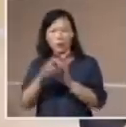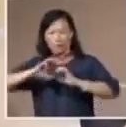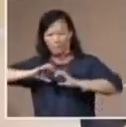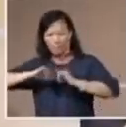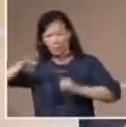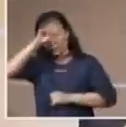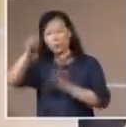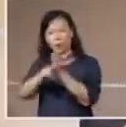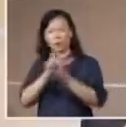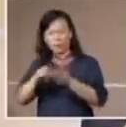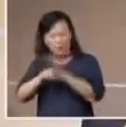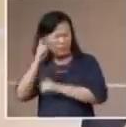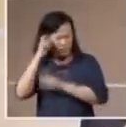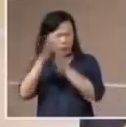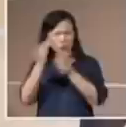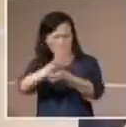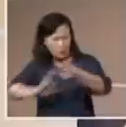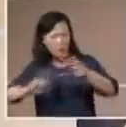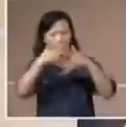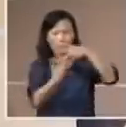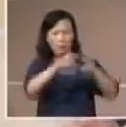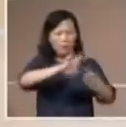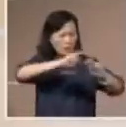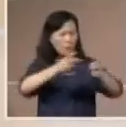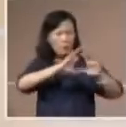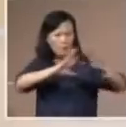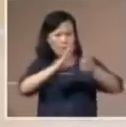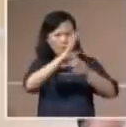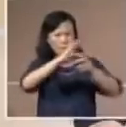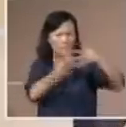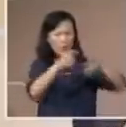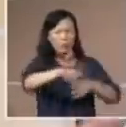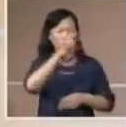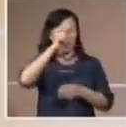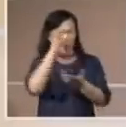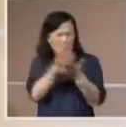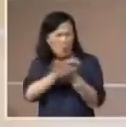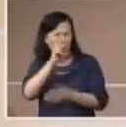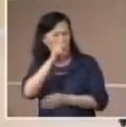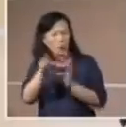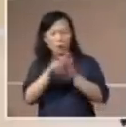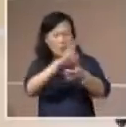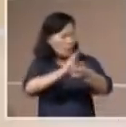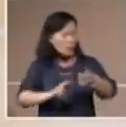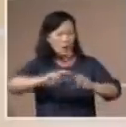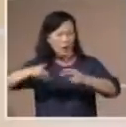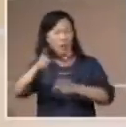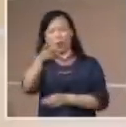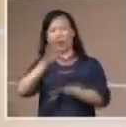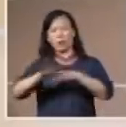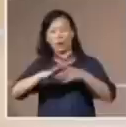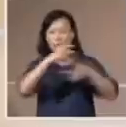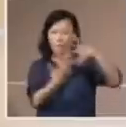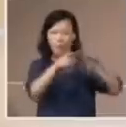党吼，真正想要一直想要影响美国、改变美国，这是足严重的错误啦。咱无在了改变美国，美国有